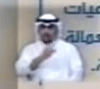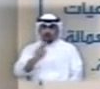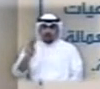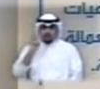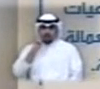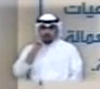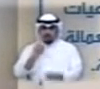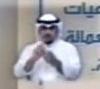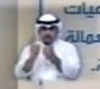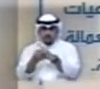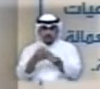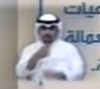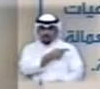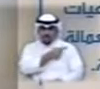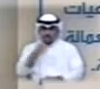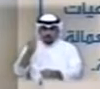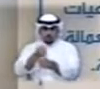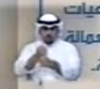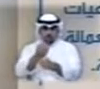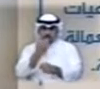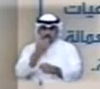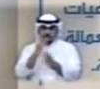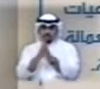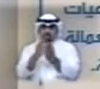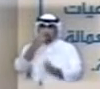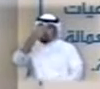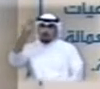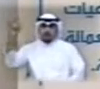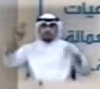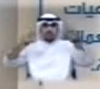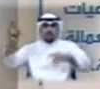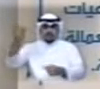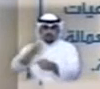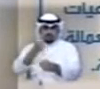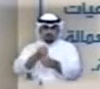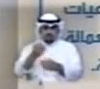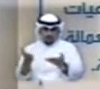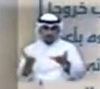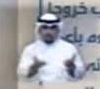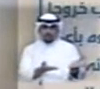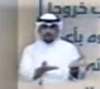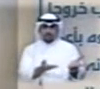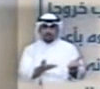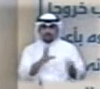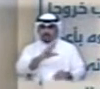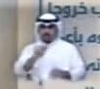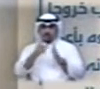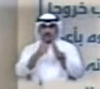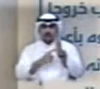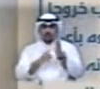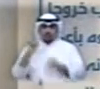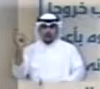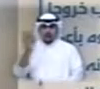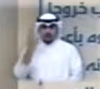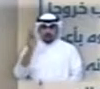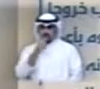تعويض نقص العمالة لضمان استمرار الإنتاج اليومي وتنفيذ التعهدات المحلية والدولية. وقد أكد مجلس